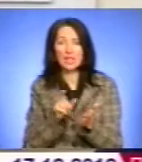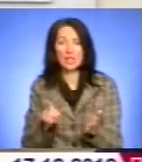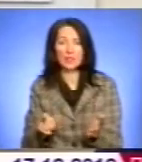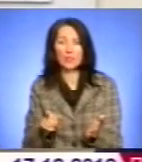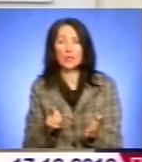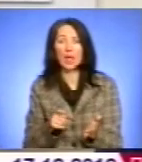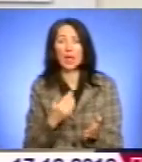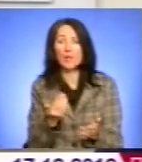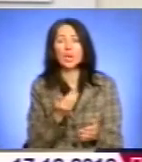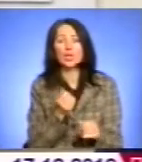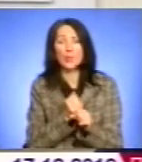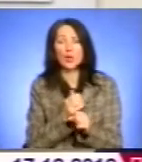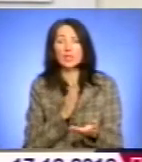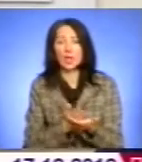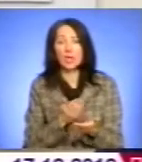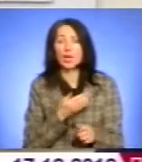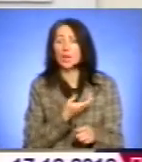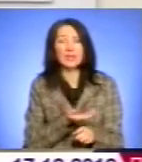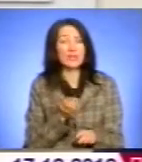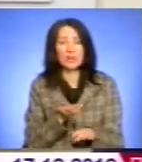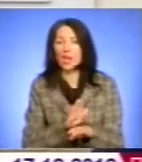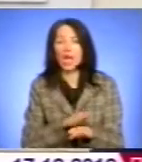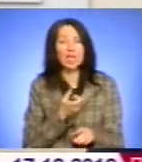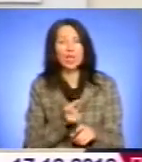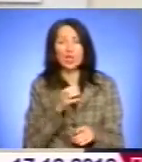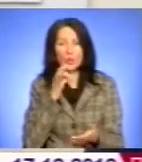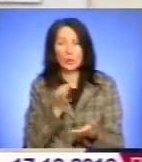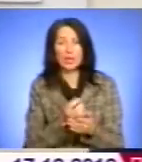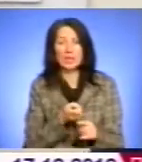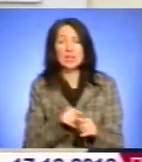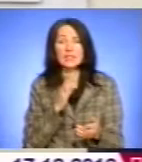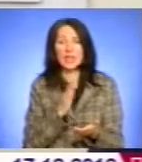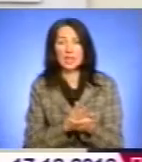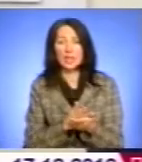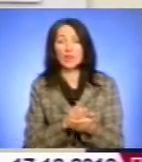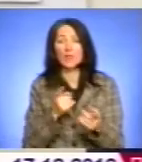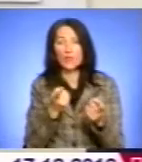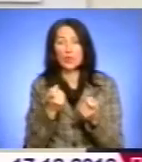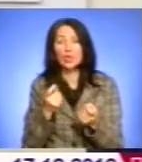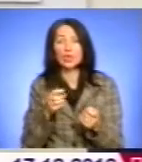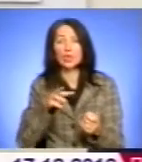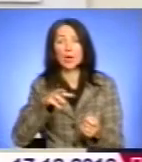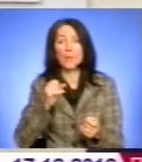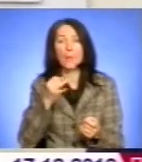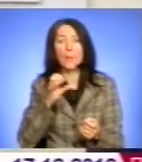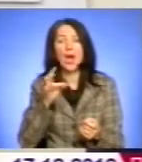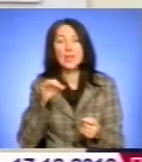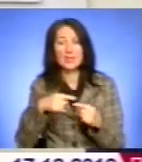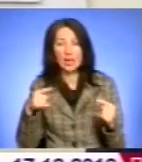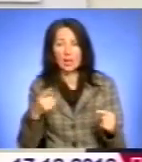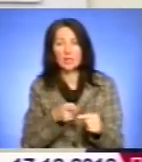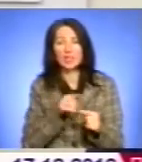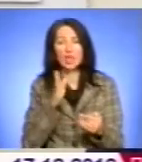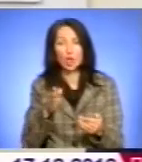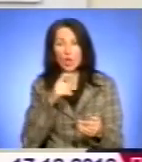дійсно нелегка і є досить відповідальною. Це є виселення, це є вилучення майна. Це є той негатив,